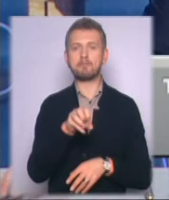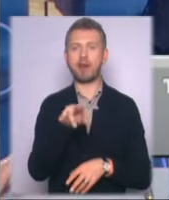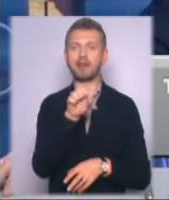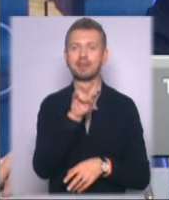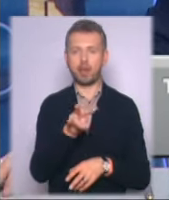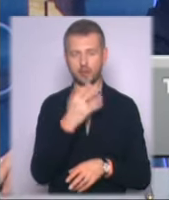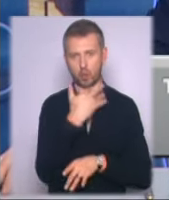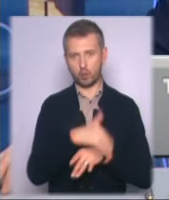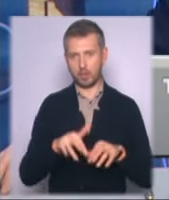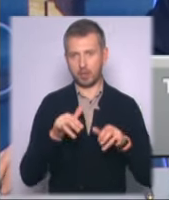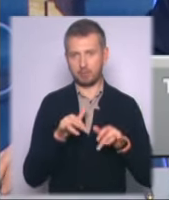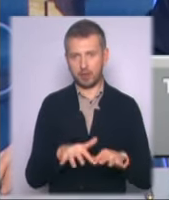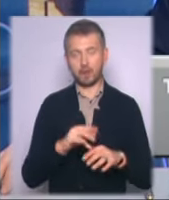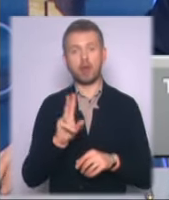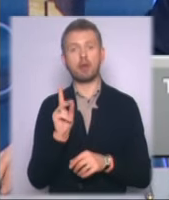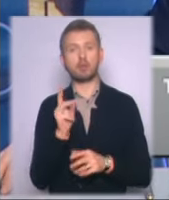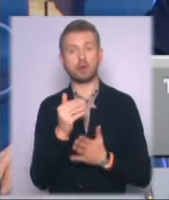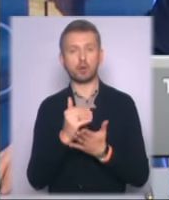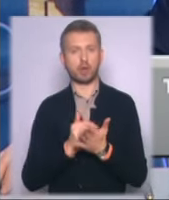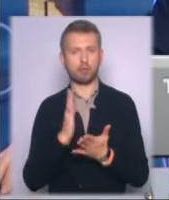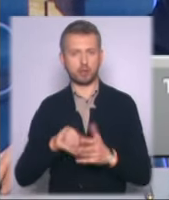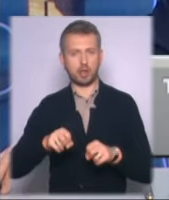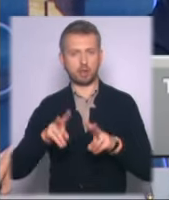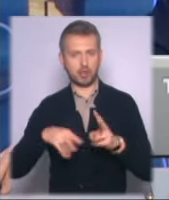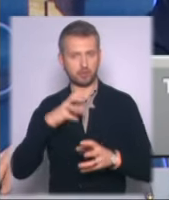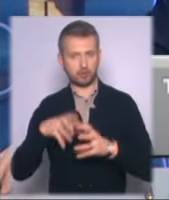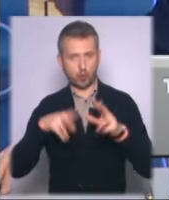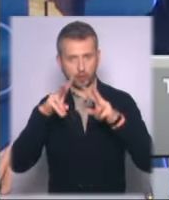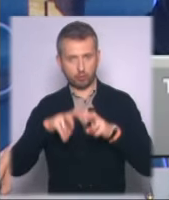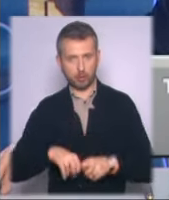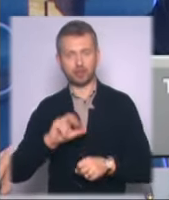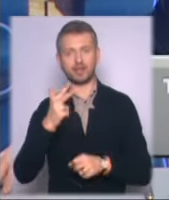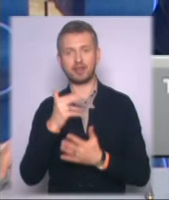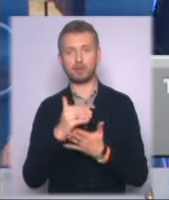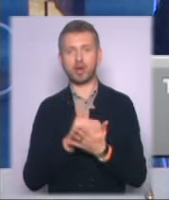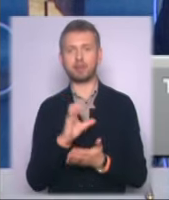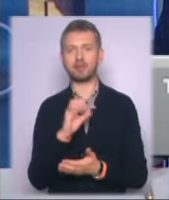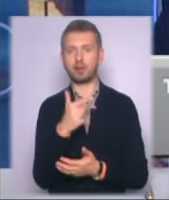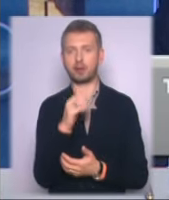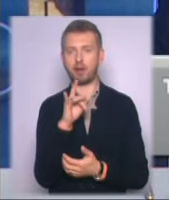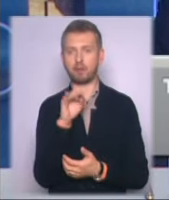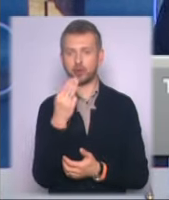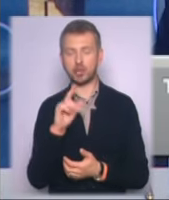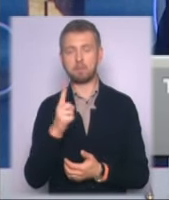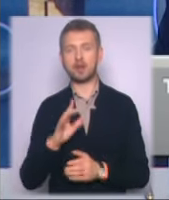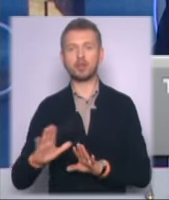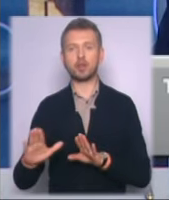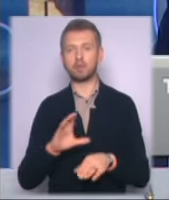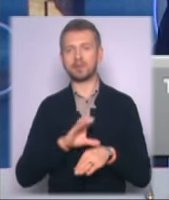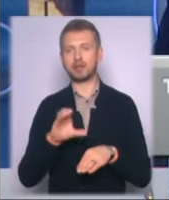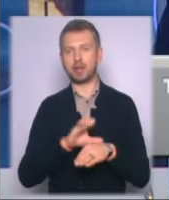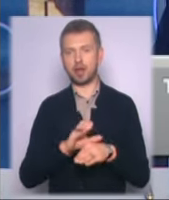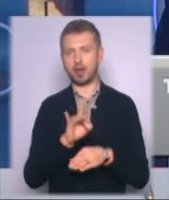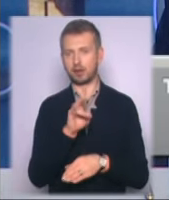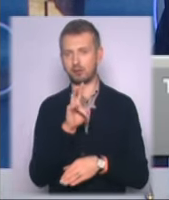Толстов, директор Інституту політичного аналізу і міжнародних досліджень, і у третій столиці Степан Гавриш, перший заступник секретаря Ради нацбезпеки та оборони